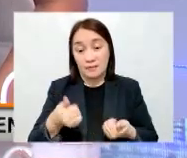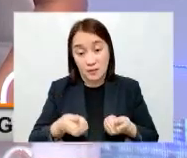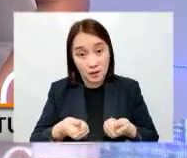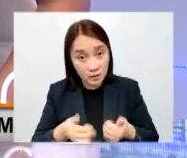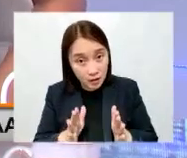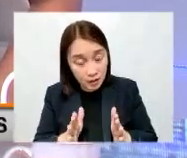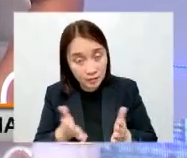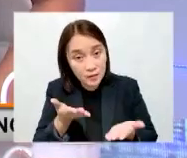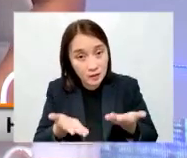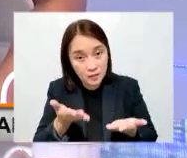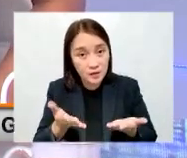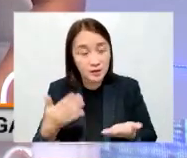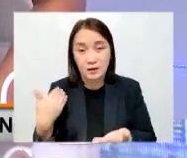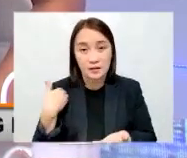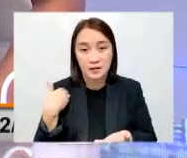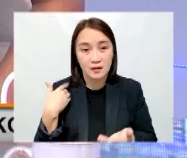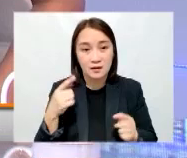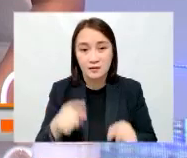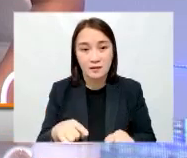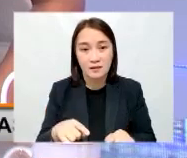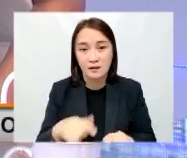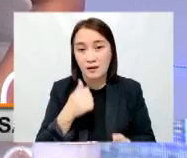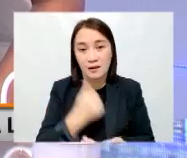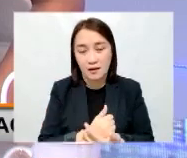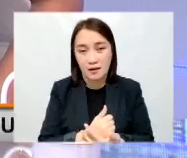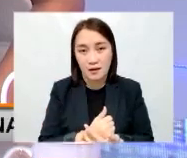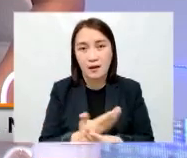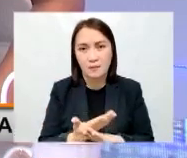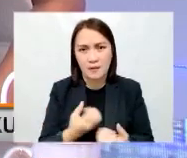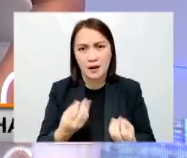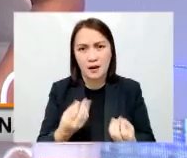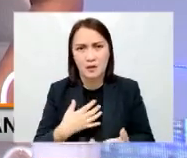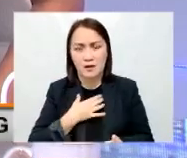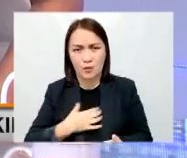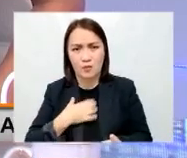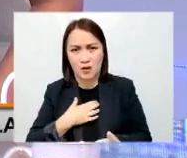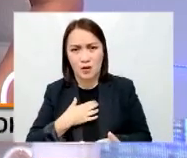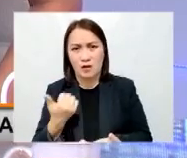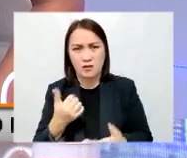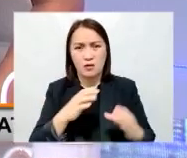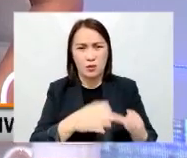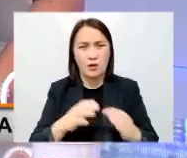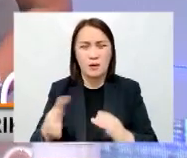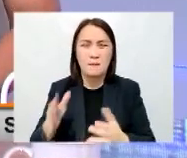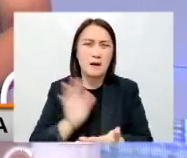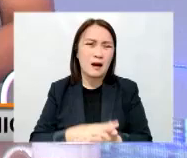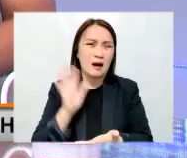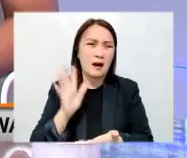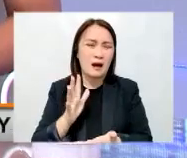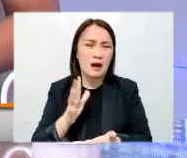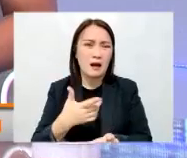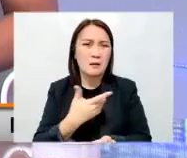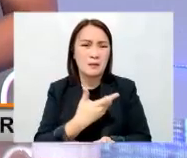African Swine Fever. Pero hindi pa man aprobado, umaalma na ang ilang grupo dahil sa napakamahal na presyo ng bakuna. Nasa frontline na balitang